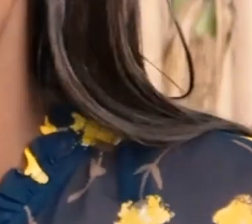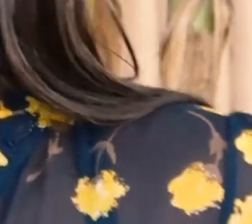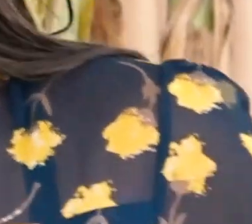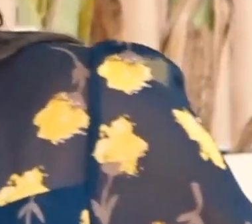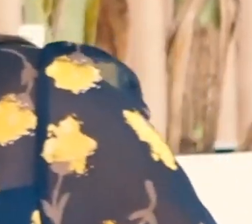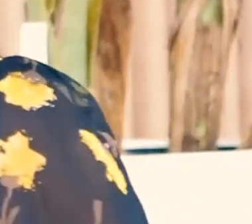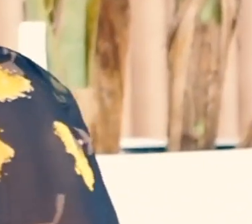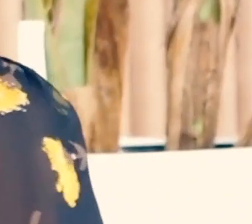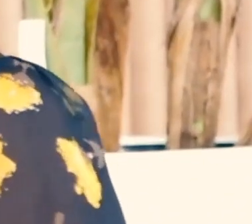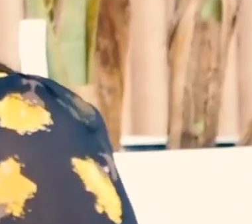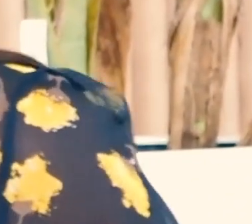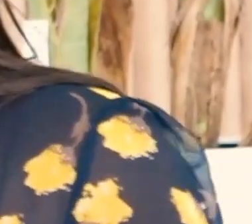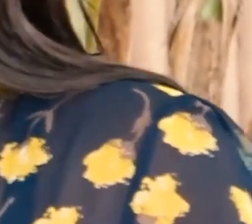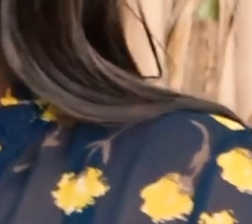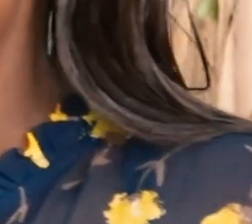nevafambi